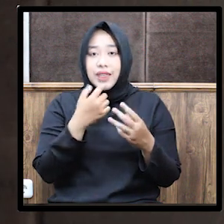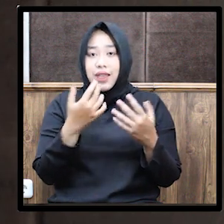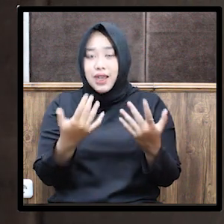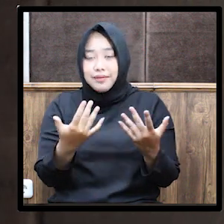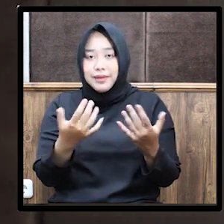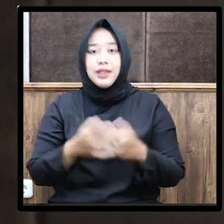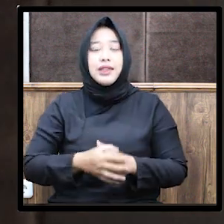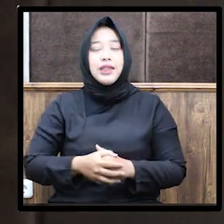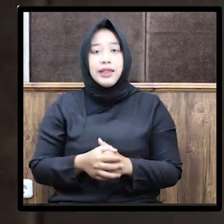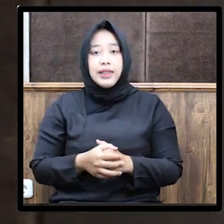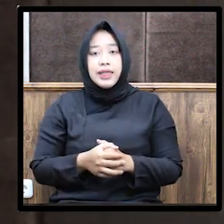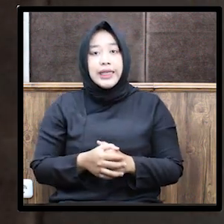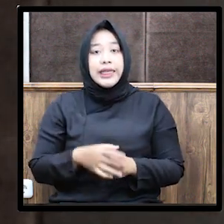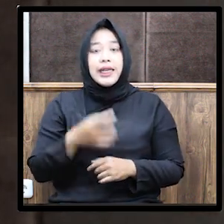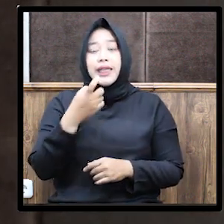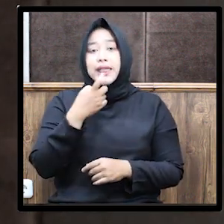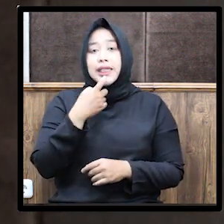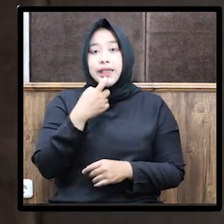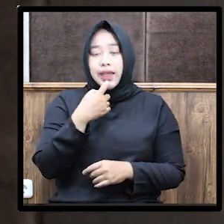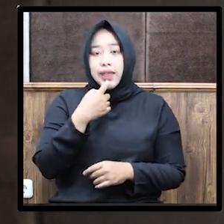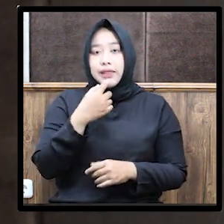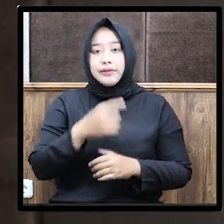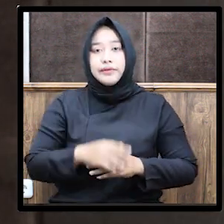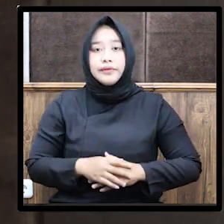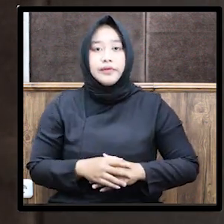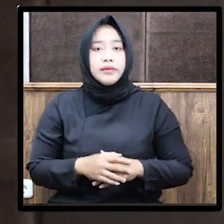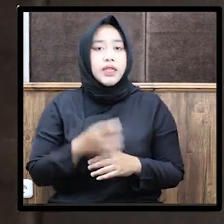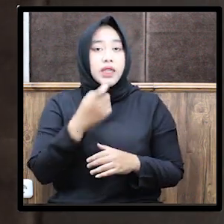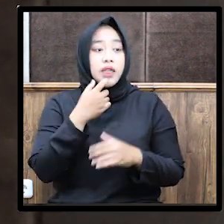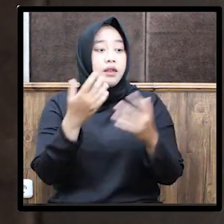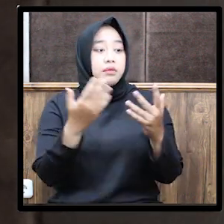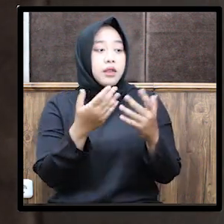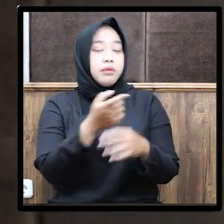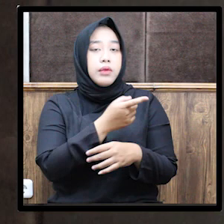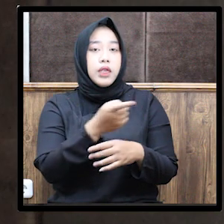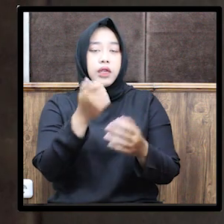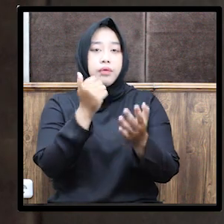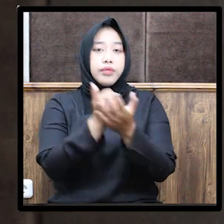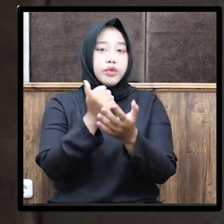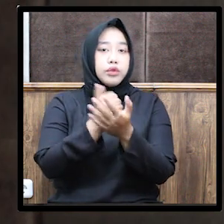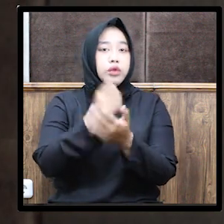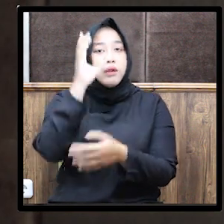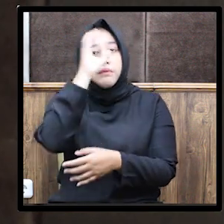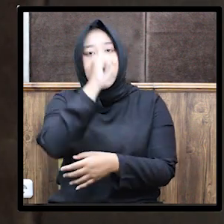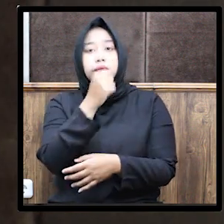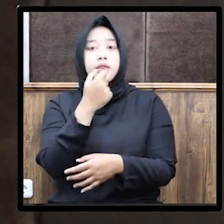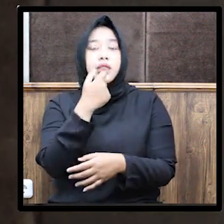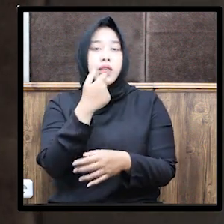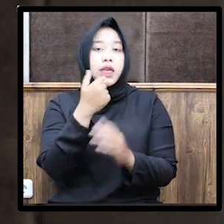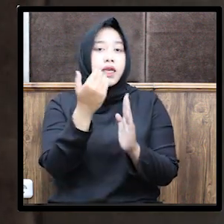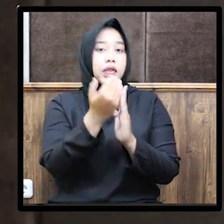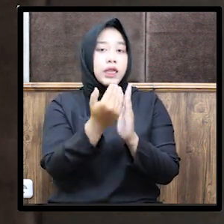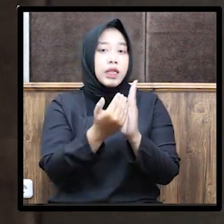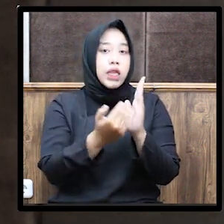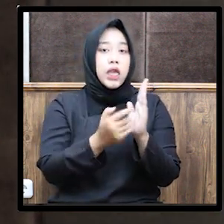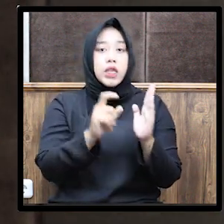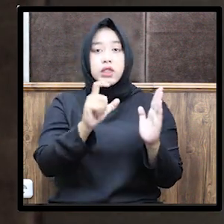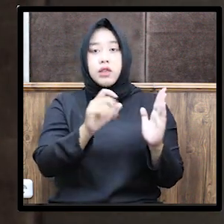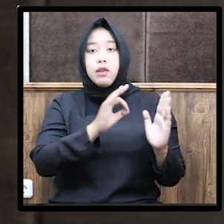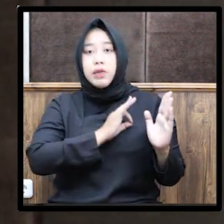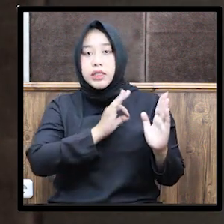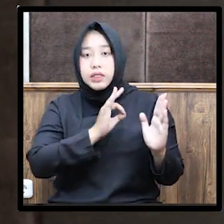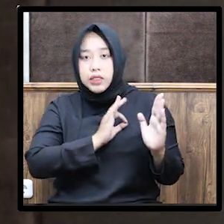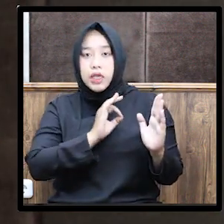ya. Temuan ketiga itu terkait dengan bagaimana